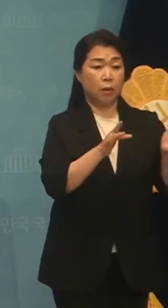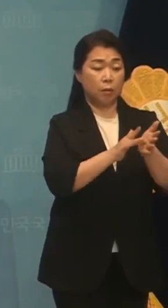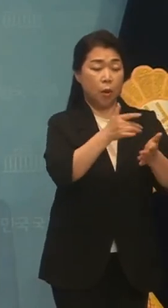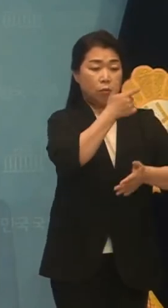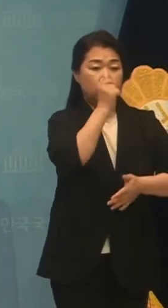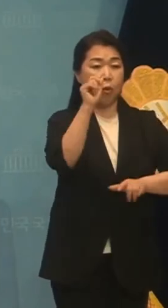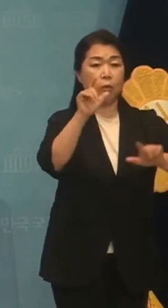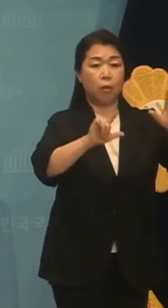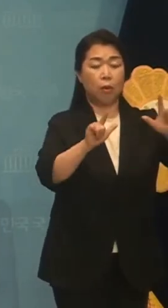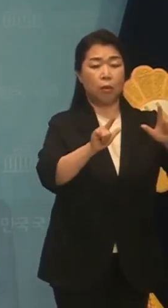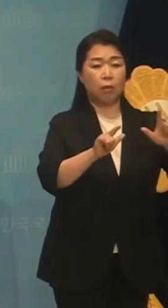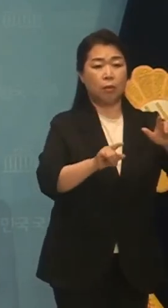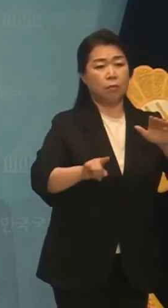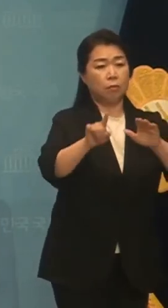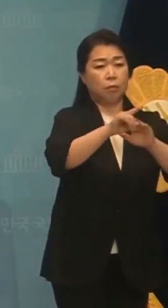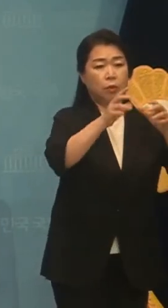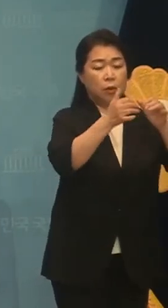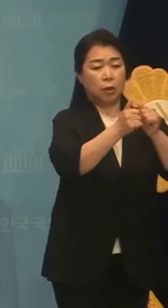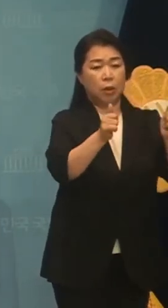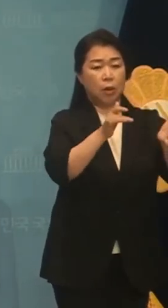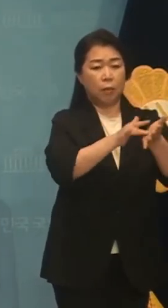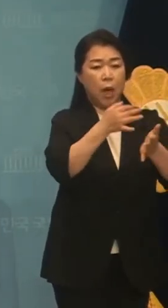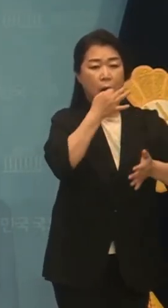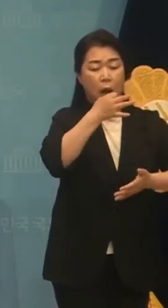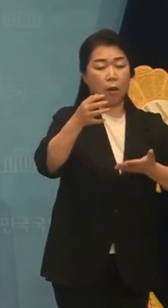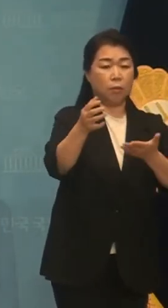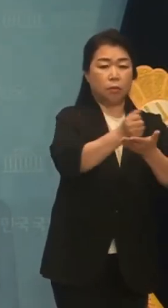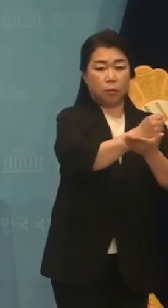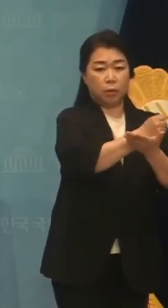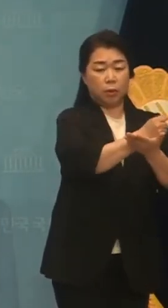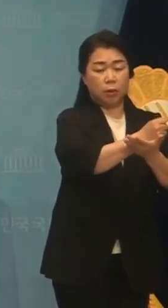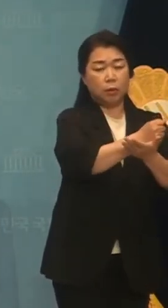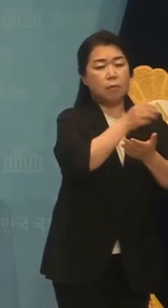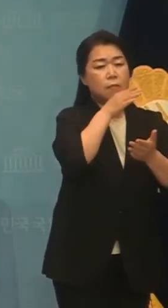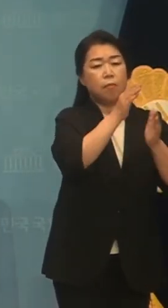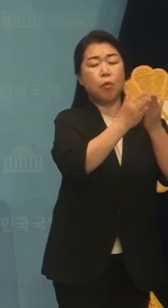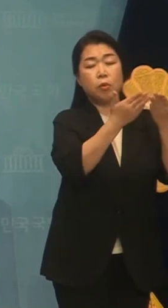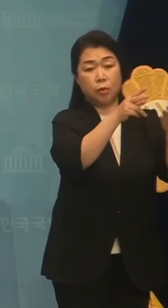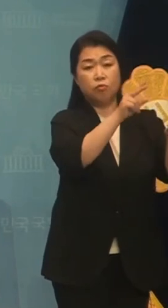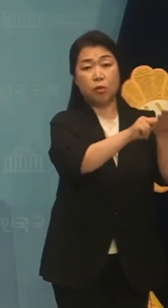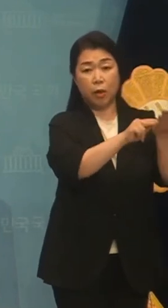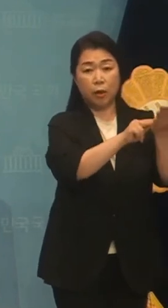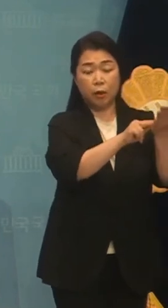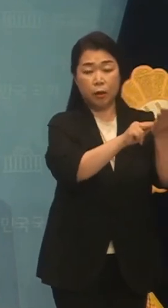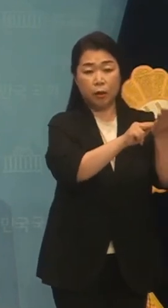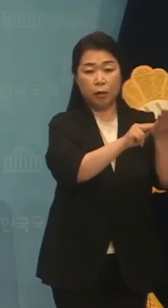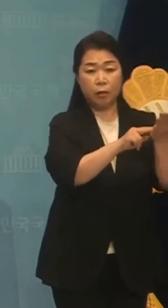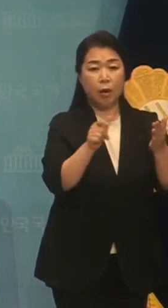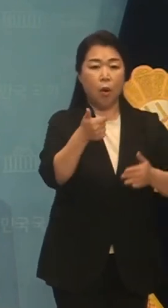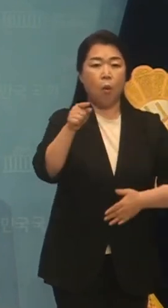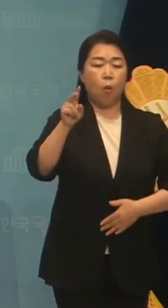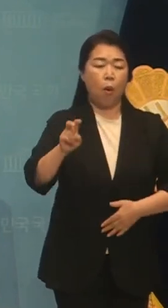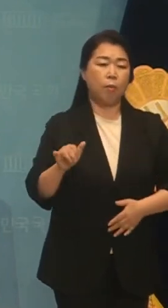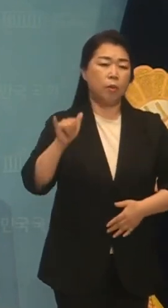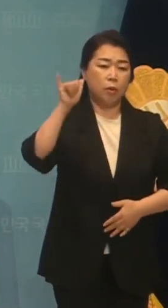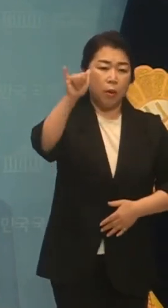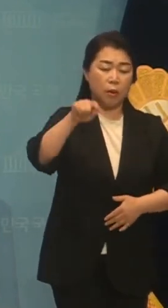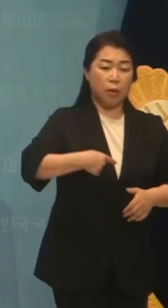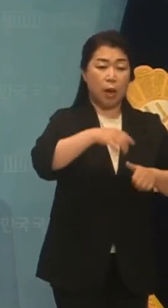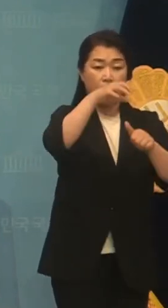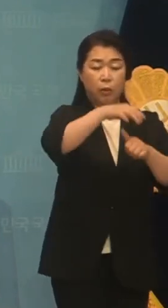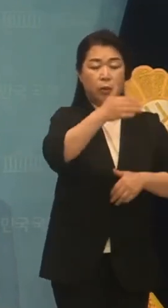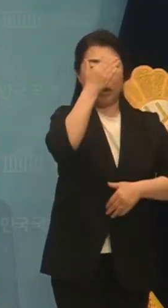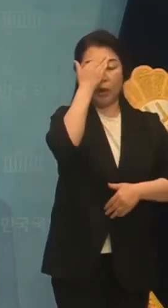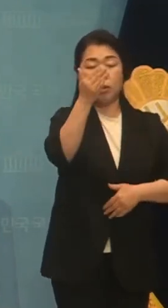상황은 선진국가들의 백신 독과점이 본질적인 원인입니다. 광여행 자가격리